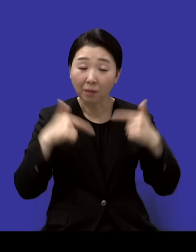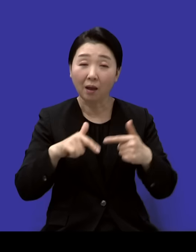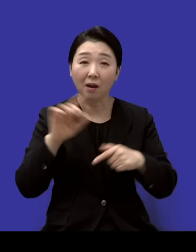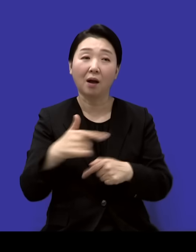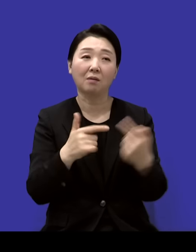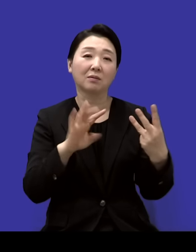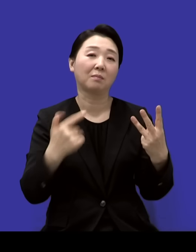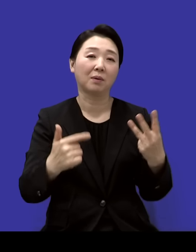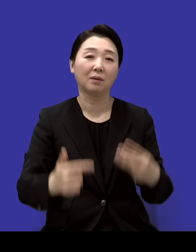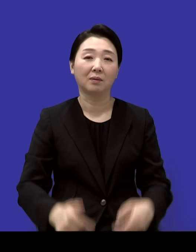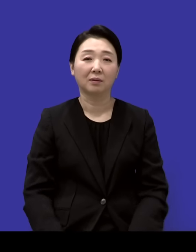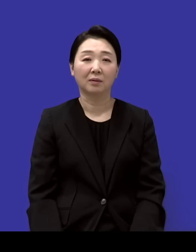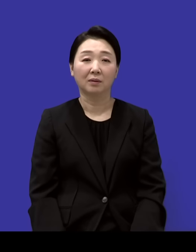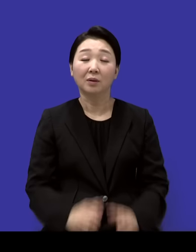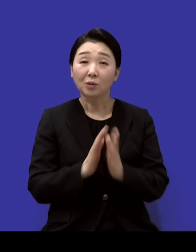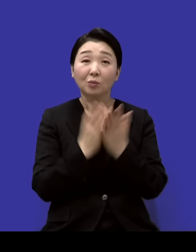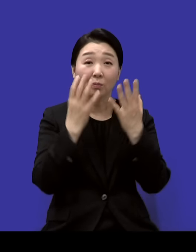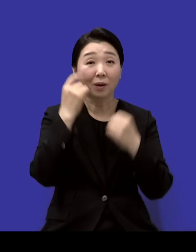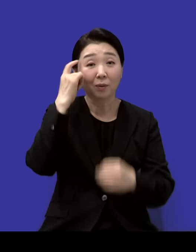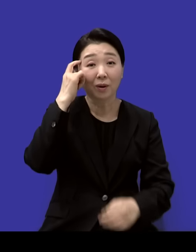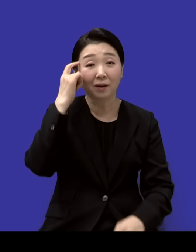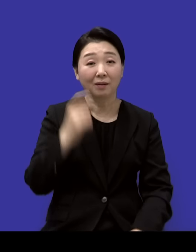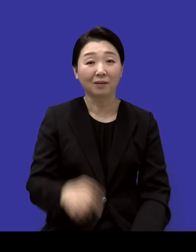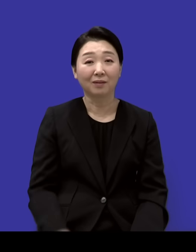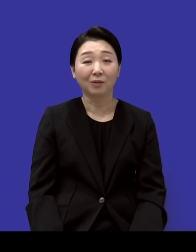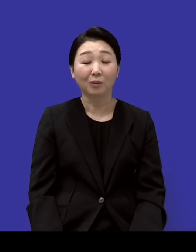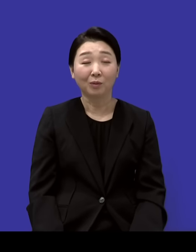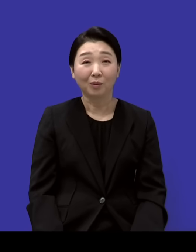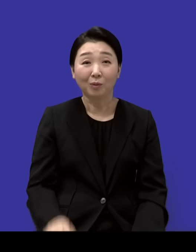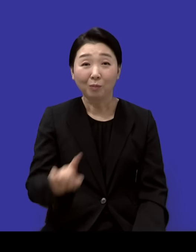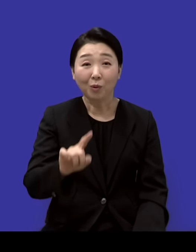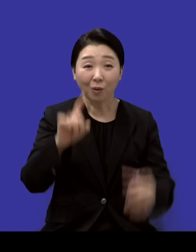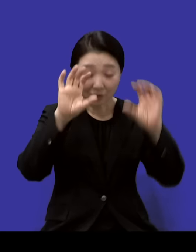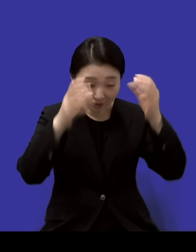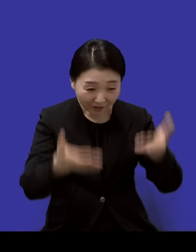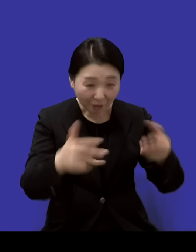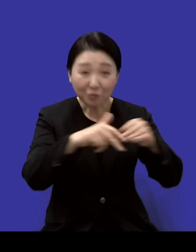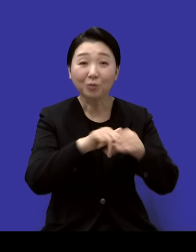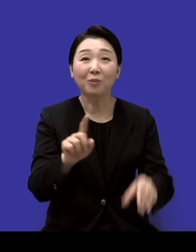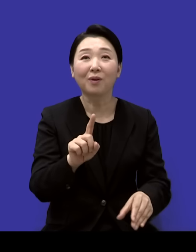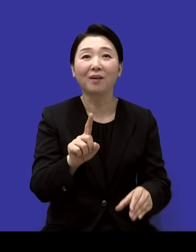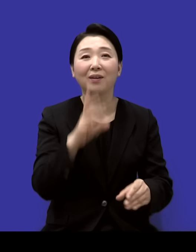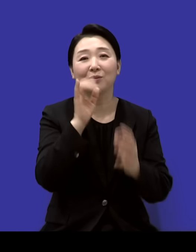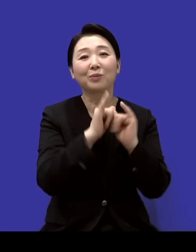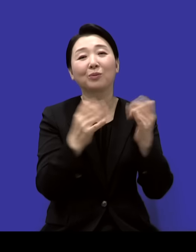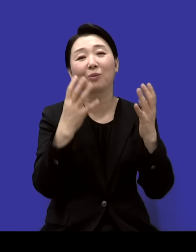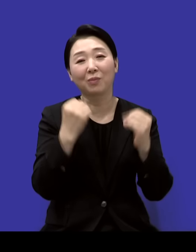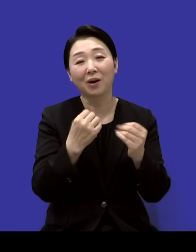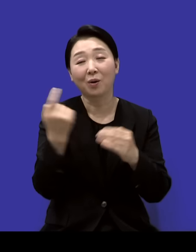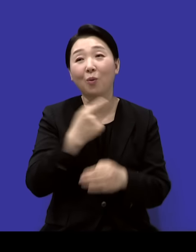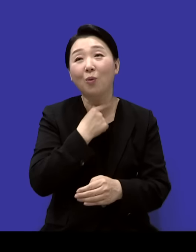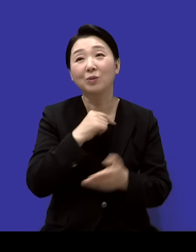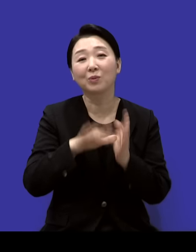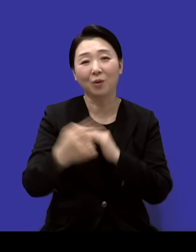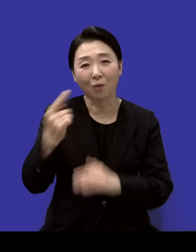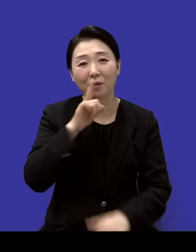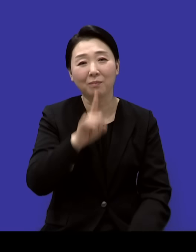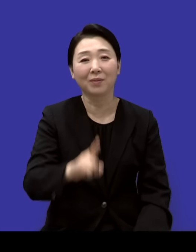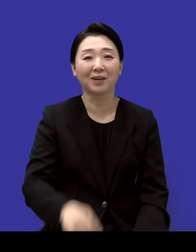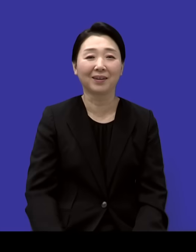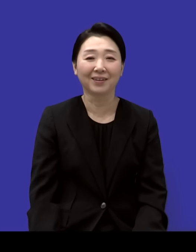매일요? 네. 왜 근데 이게 이렇게 기도 많이 해요? 이슬람이에요? 왜 이렇게 시도 때도 없이 뭐 또 이렇게. 교인이 많아서 오고 싶을 때 와라 뭐 이런.